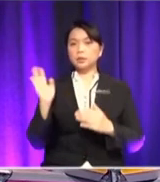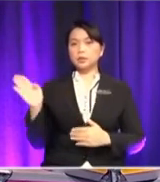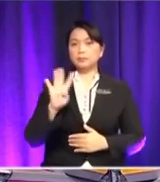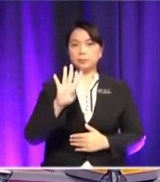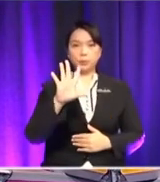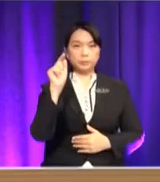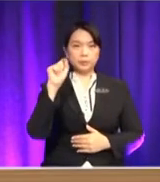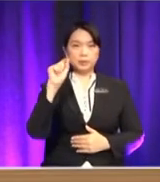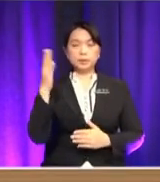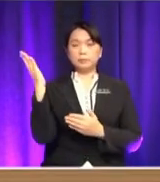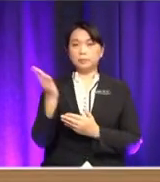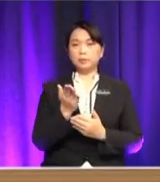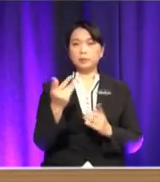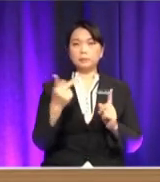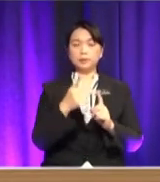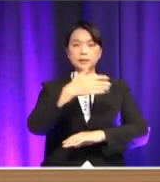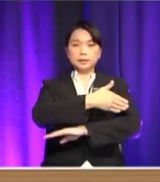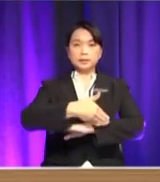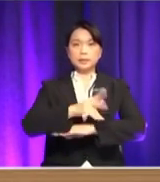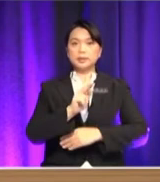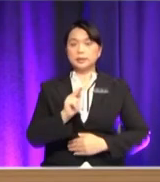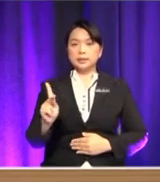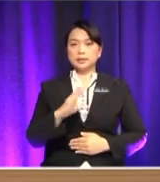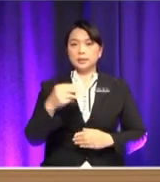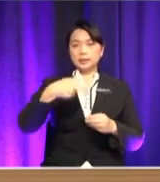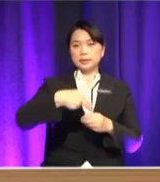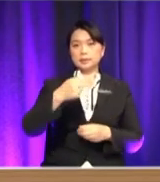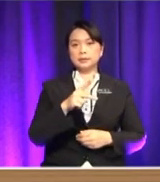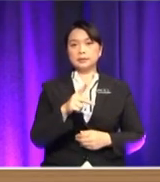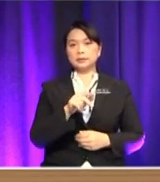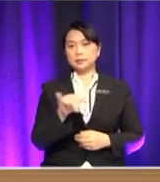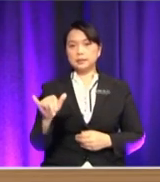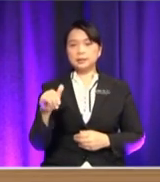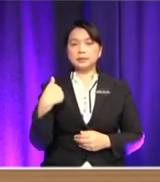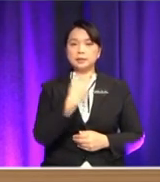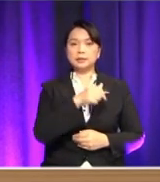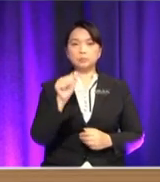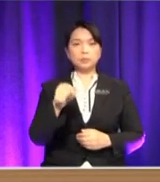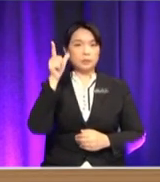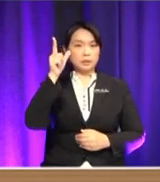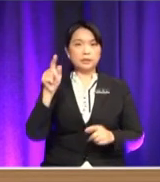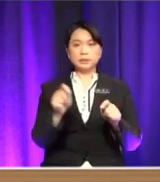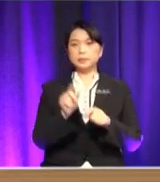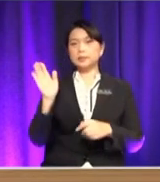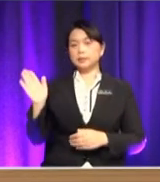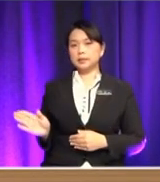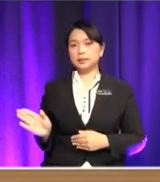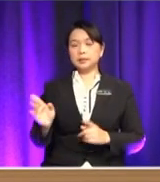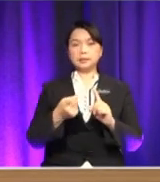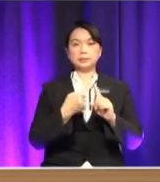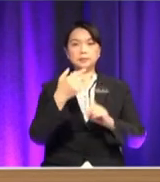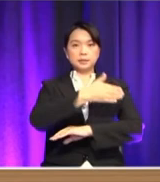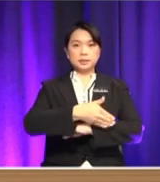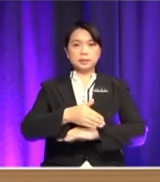45° kita bawa kepada sisi kanan dan hasilnya kita boleh lihat seperti ini dan pada sisi